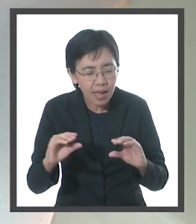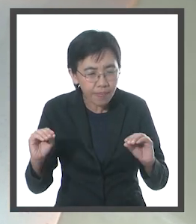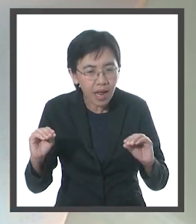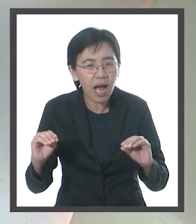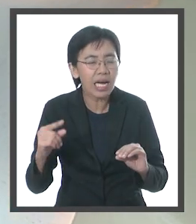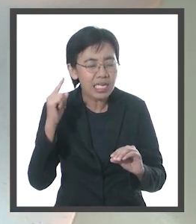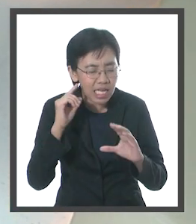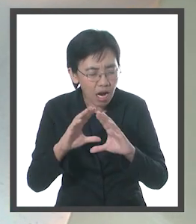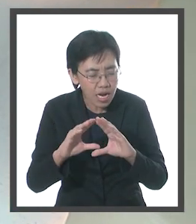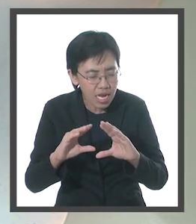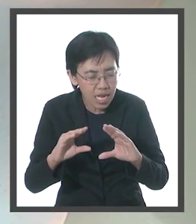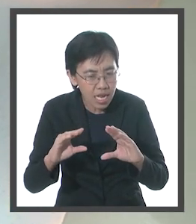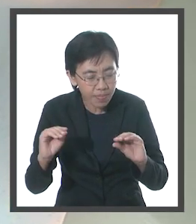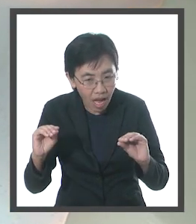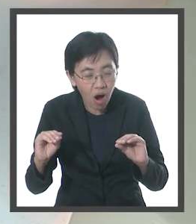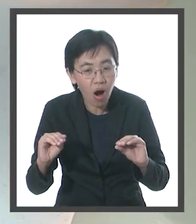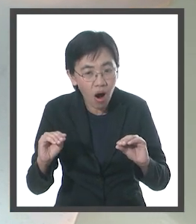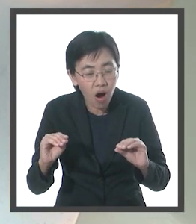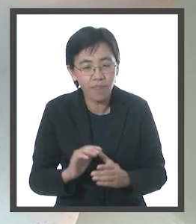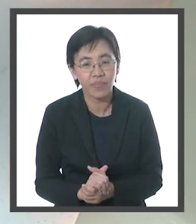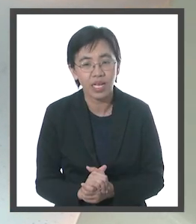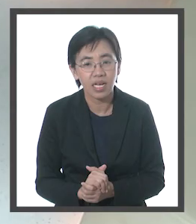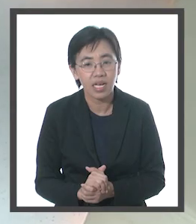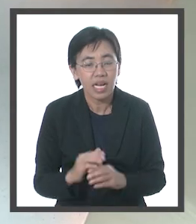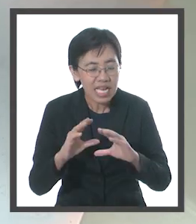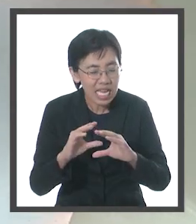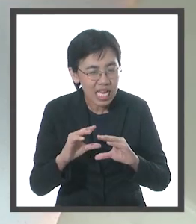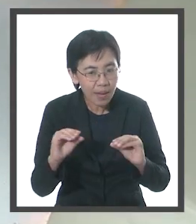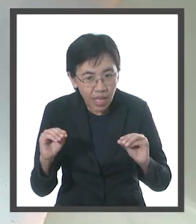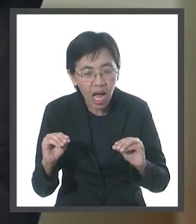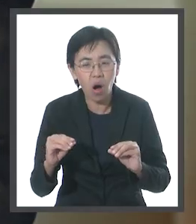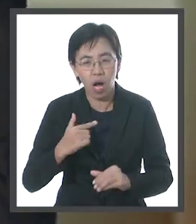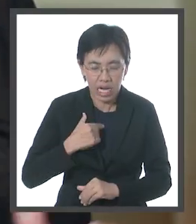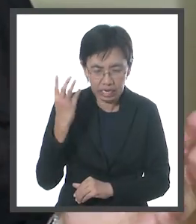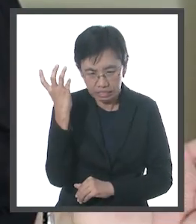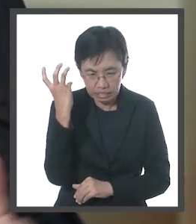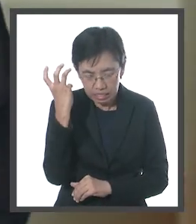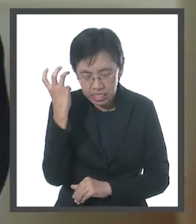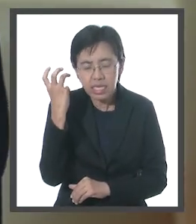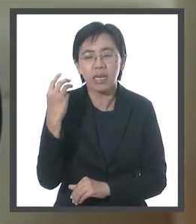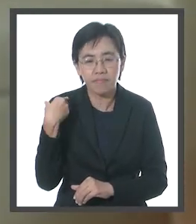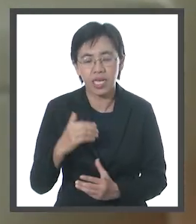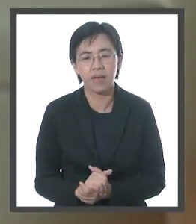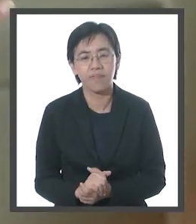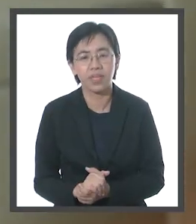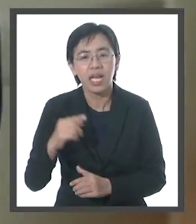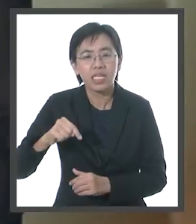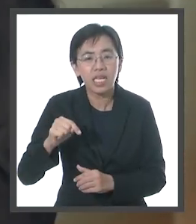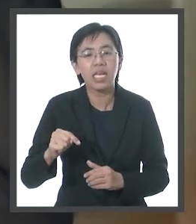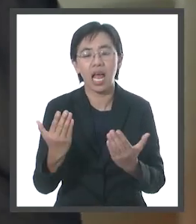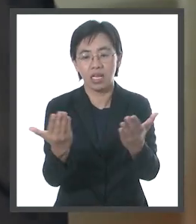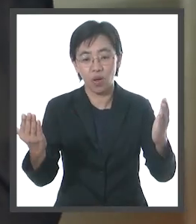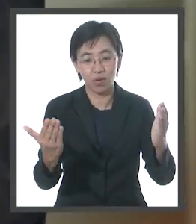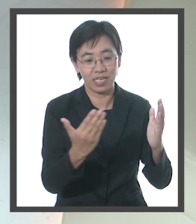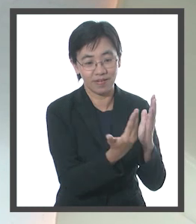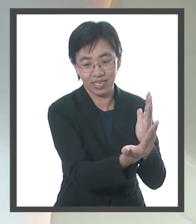า background noise ต่ำเกินไปเนี่ยมันจะแทนที่มันจะดีนะมันกลับให้เราเครียดแล้วก็เป็นพื้นที่ที่เราเปิดผนัง3